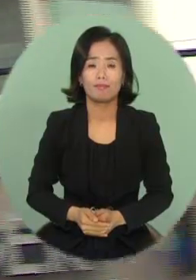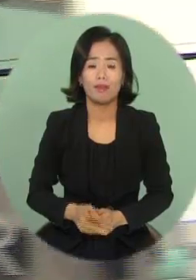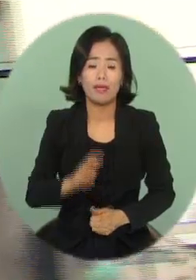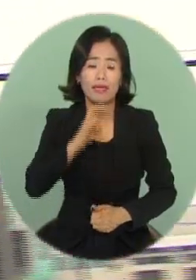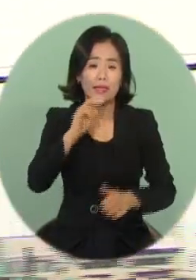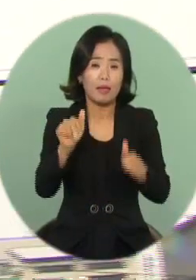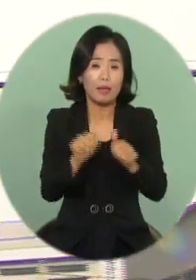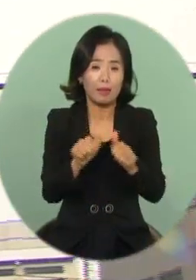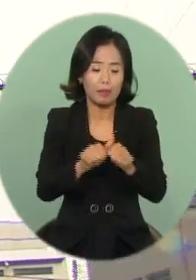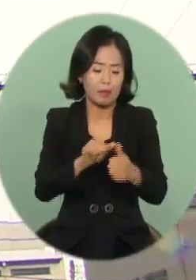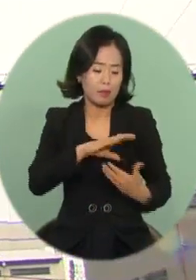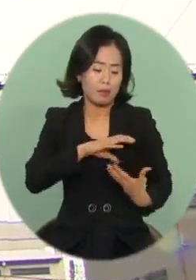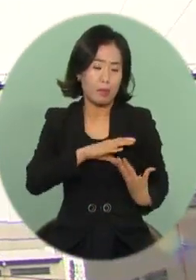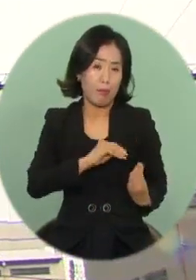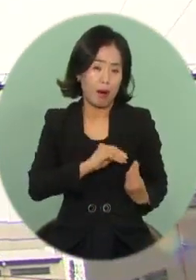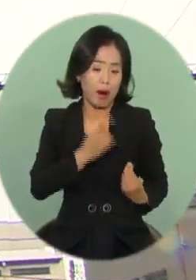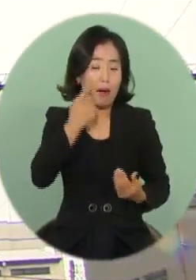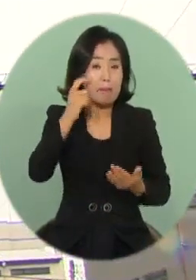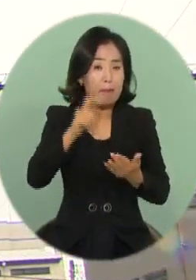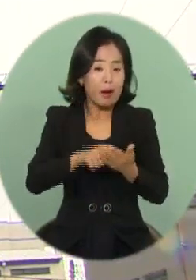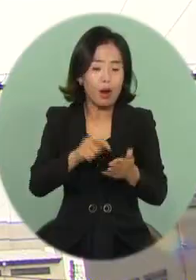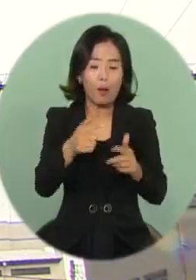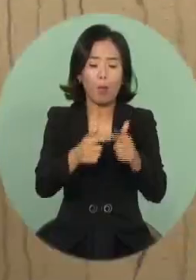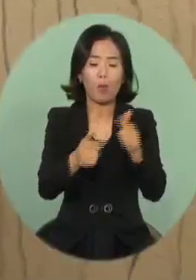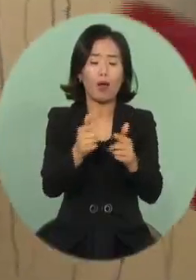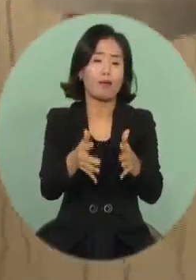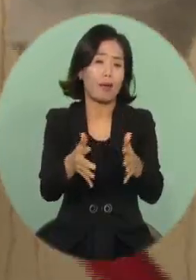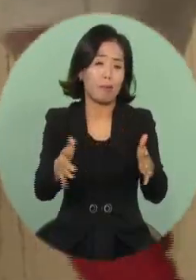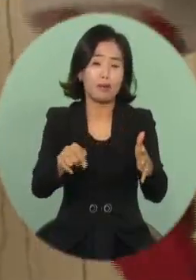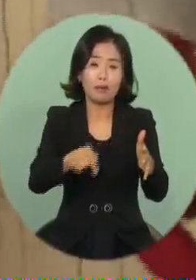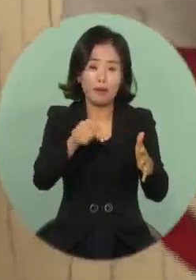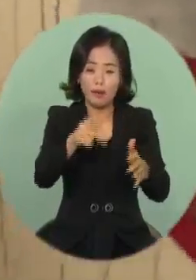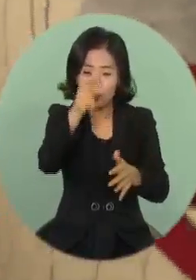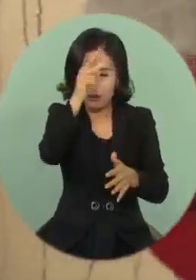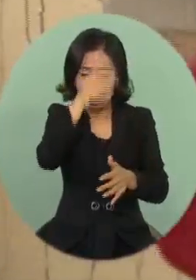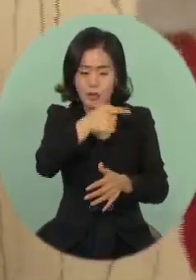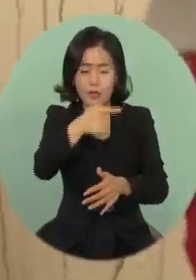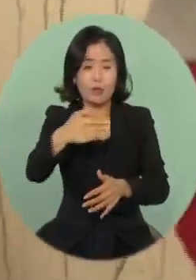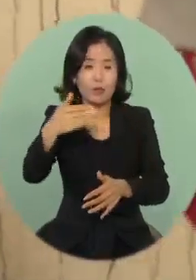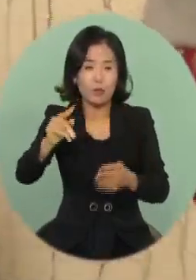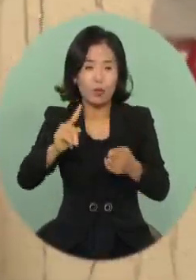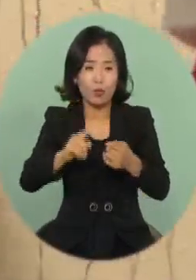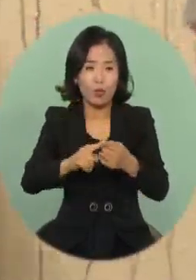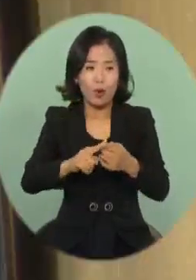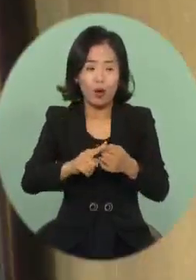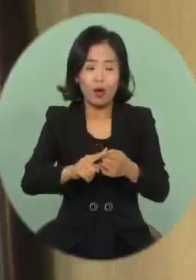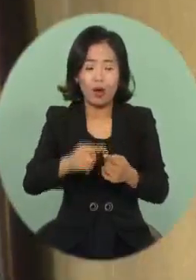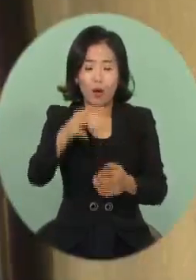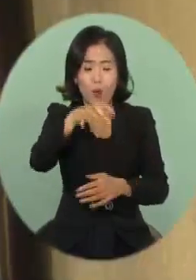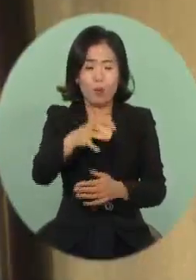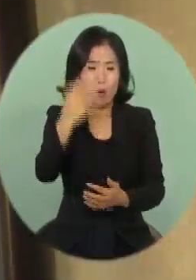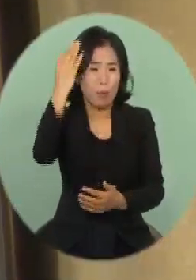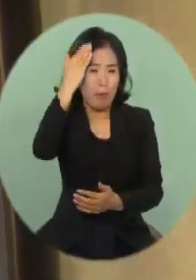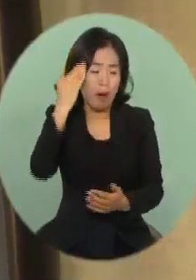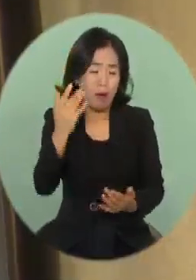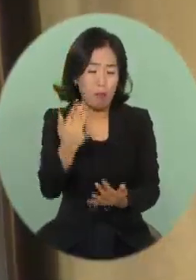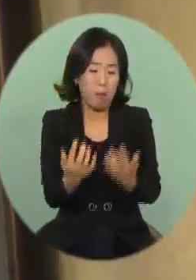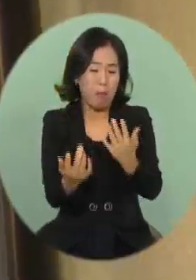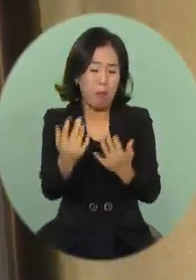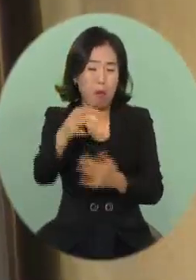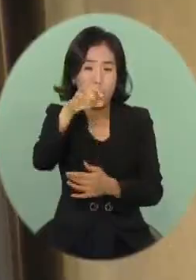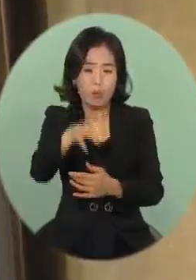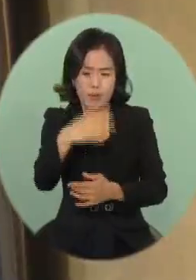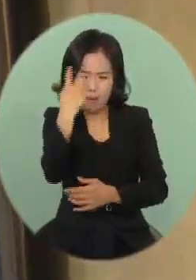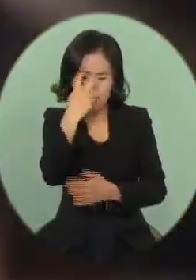20대 남성이 심정지 상태로 발견된 목포의 한 아파트. 경찰과 소방당국이 까맣게 타버린 사건 현장에 대한 합동